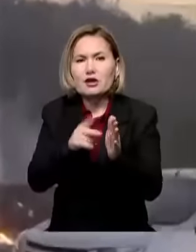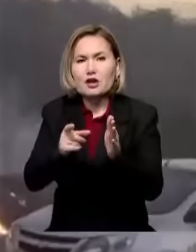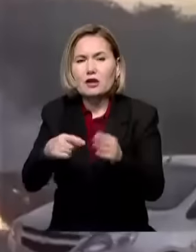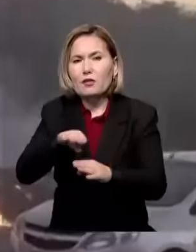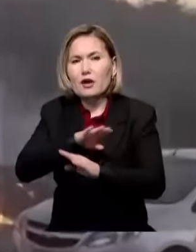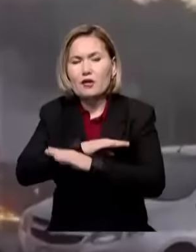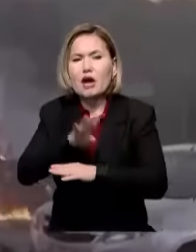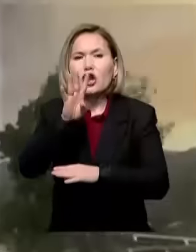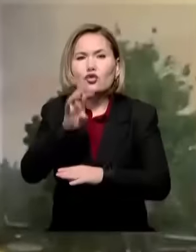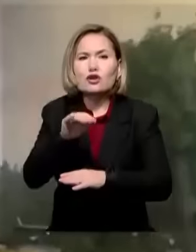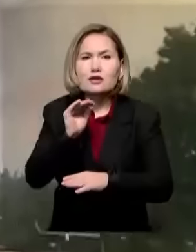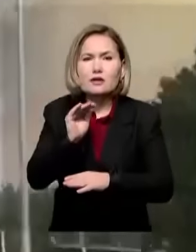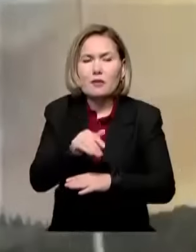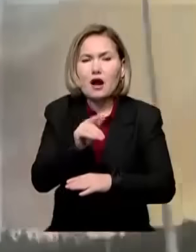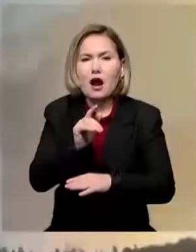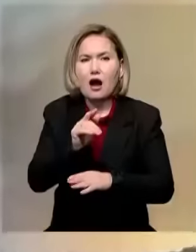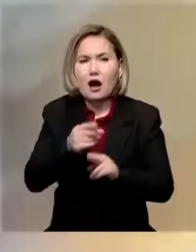құшып,